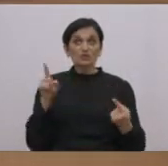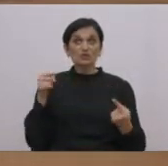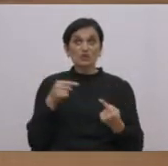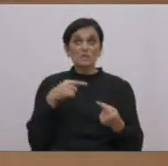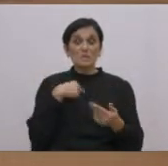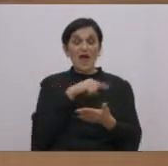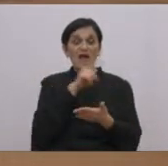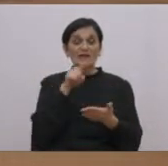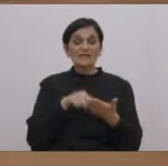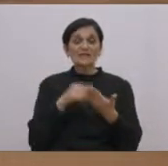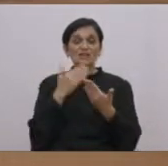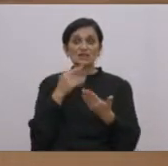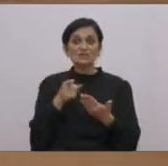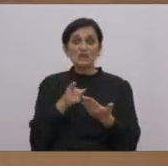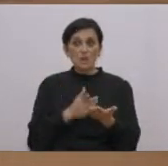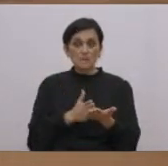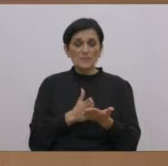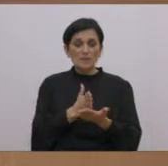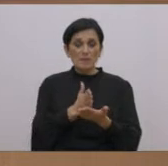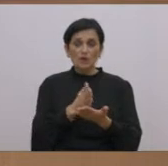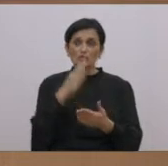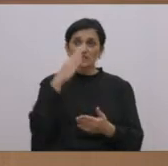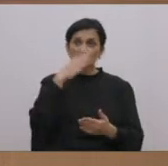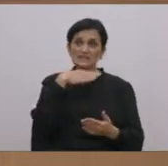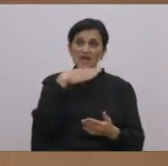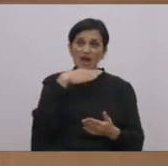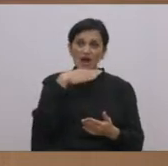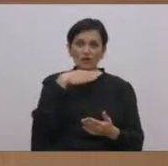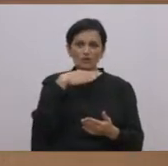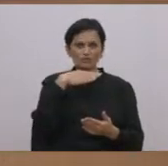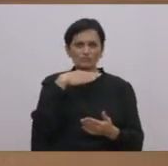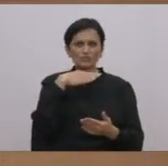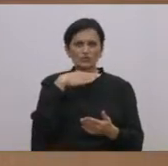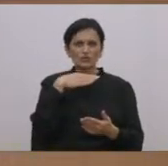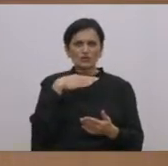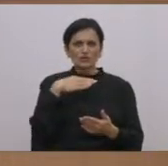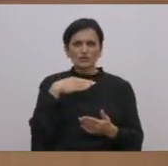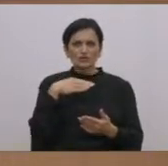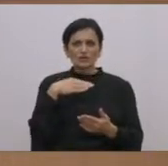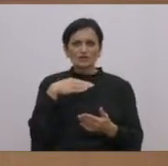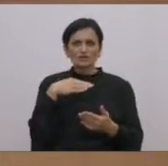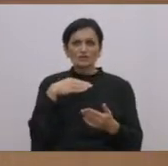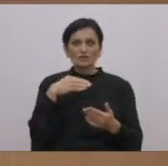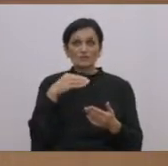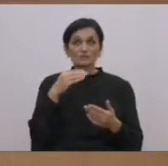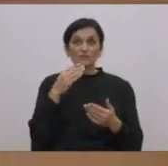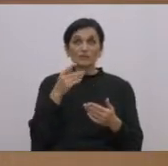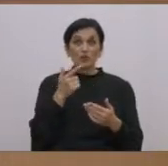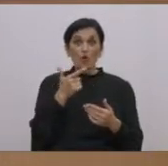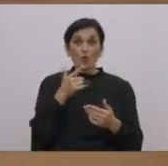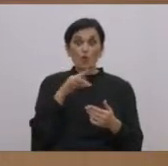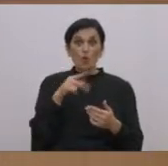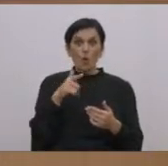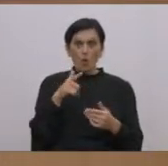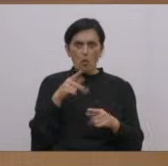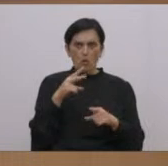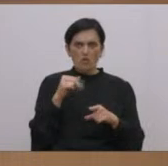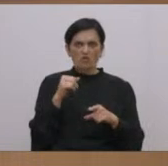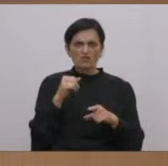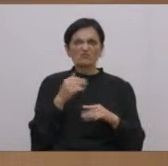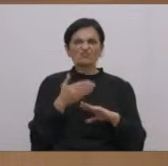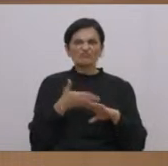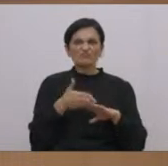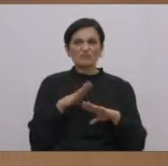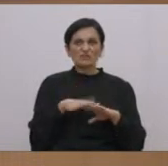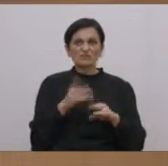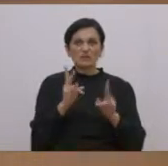კითხვა, ამ მიმართულებით იქნება ეს წყალი, იქნება ეს მაჩურის ტრანსპორტი, აი ხა გლოლა მაგალითად, რომელიც ძიმედ